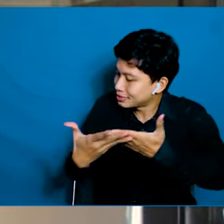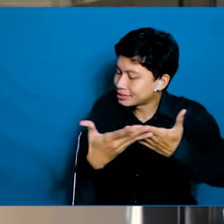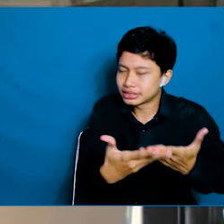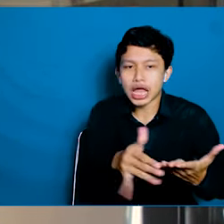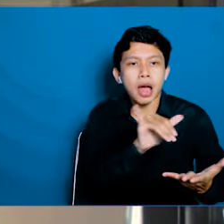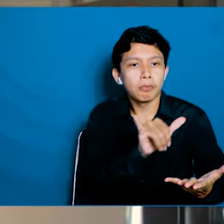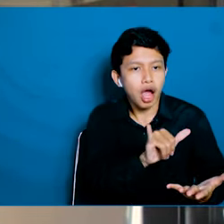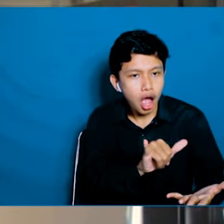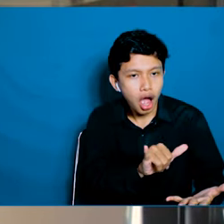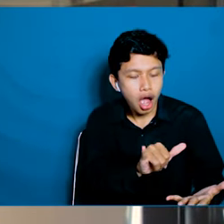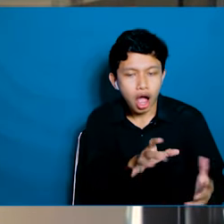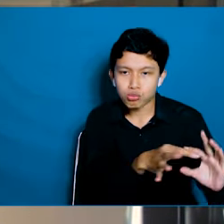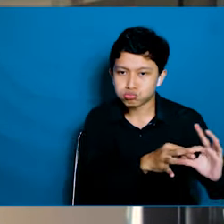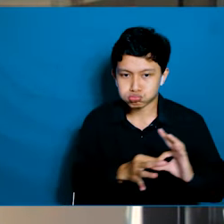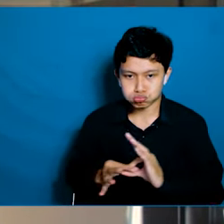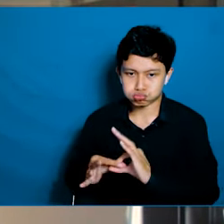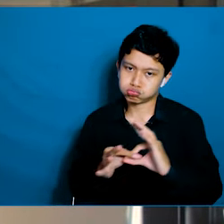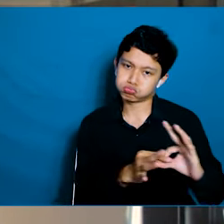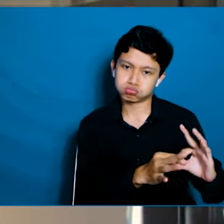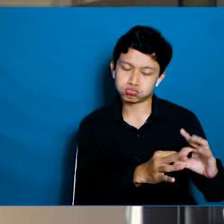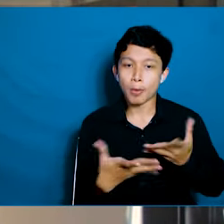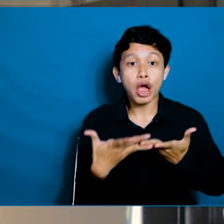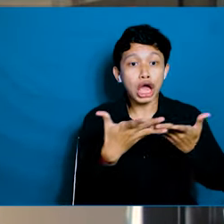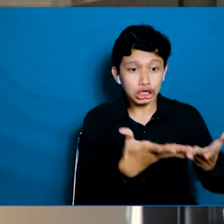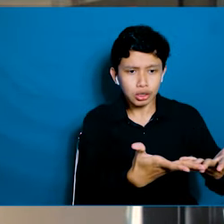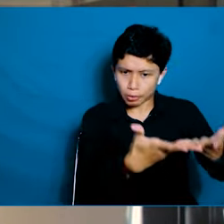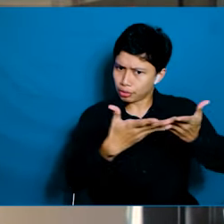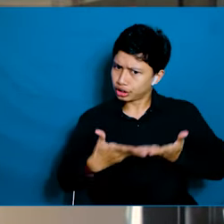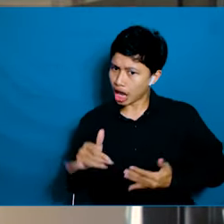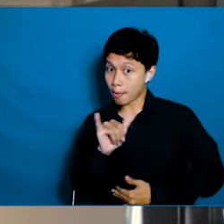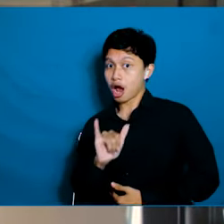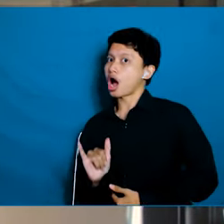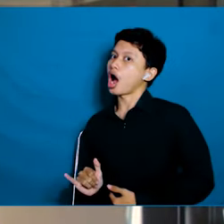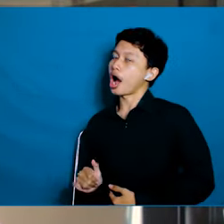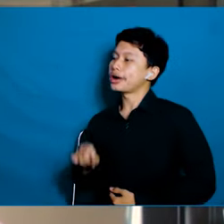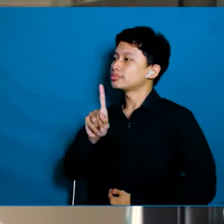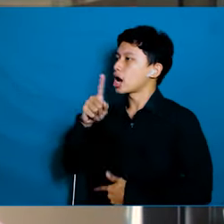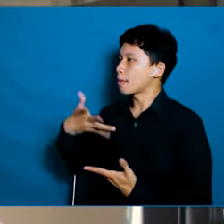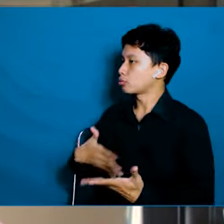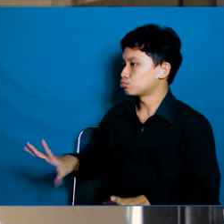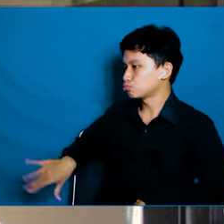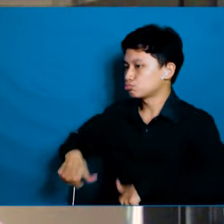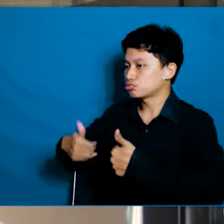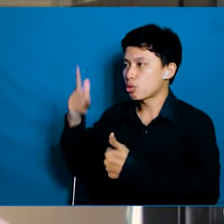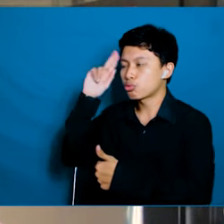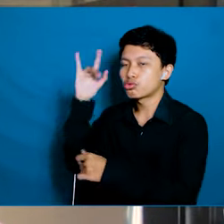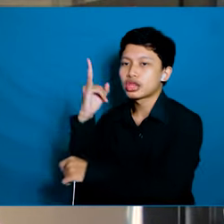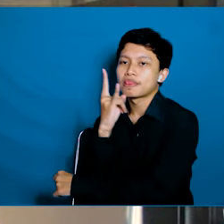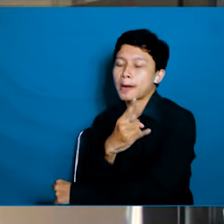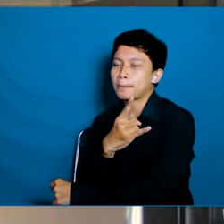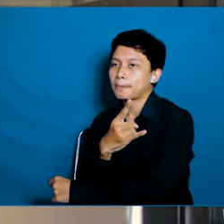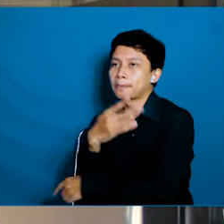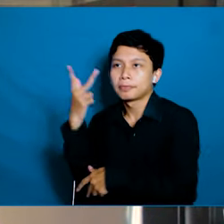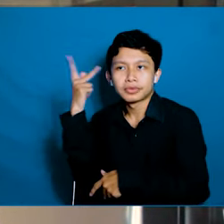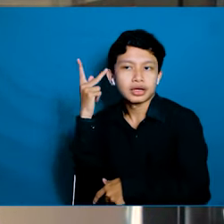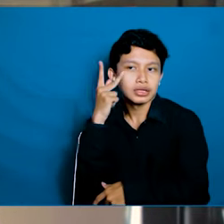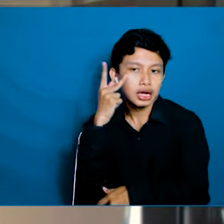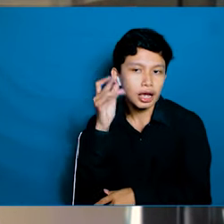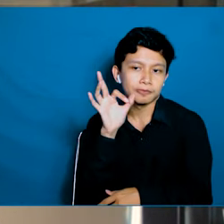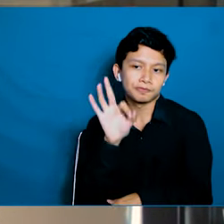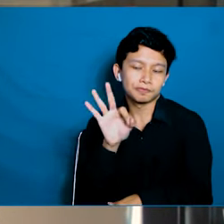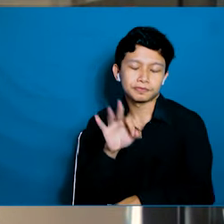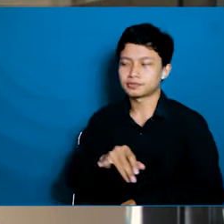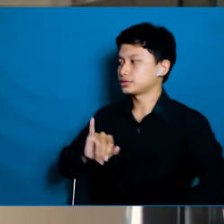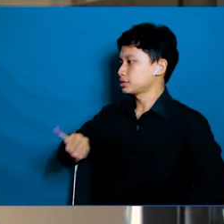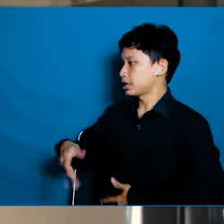gitu. Artinya iya, kamu harus ada di garda depan. Karena kalau tidak begitu, ya udah nanti kita akan punah gitu, akan punah. Okay.